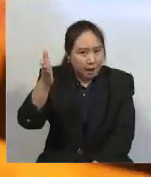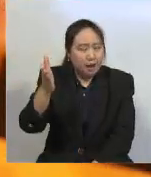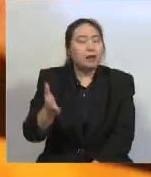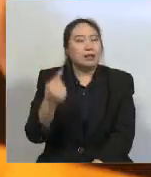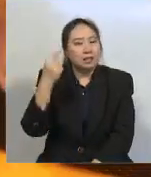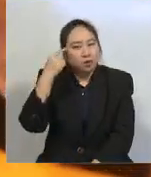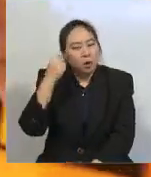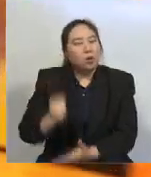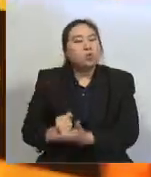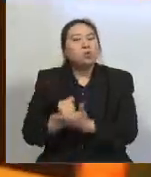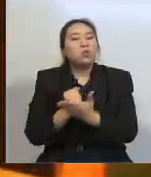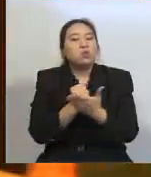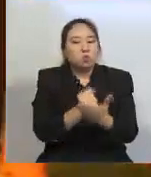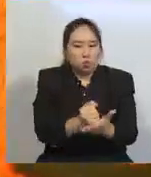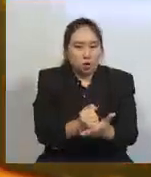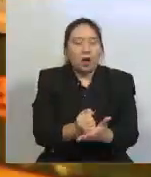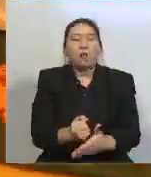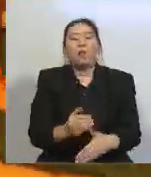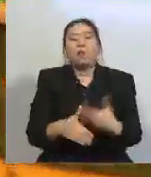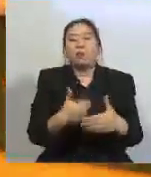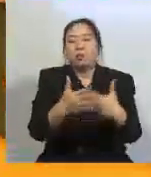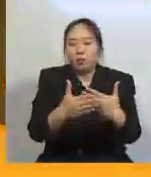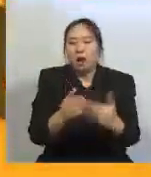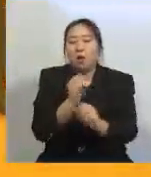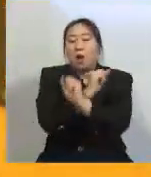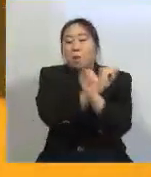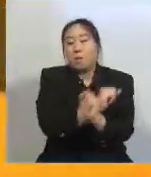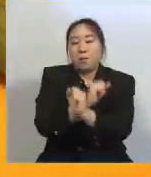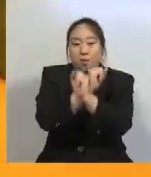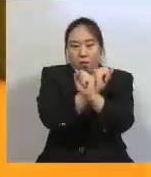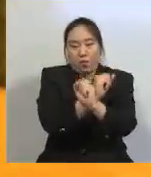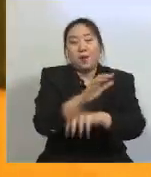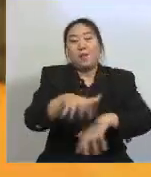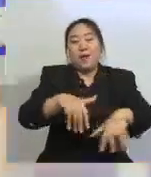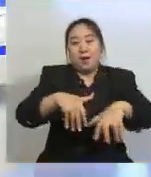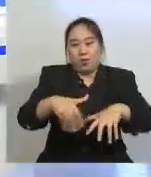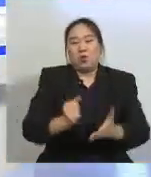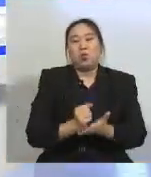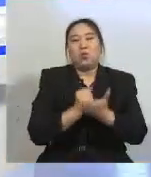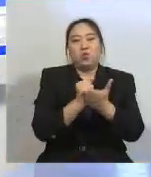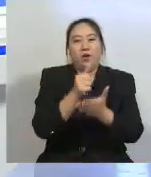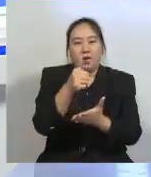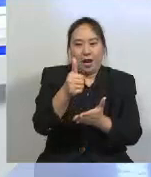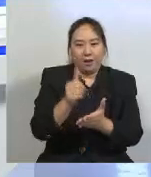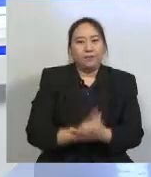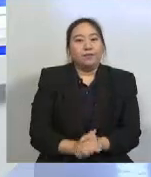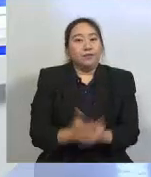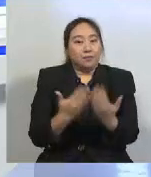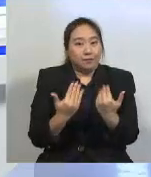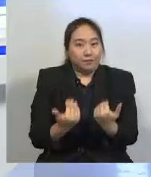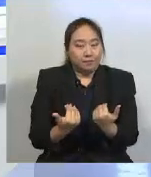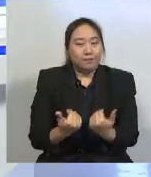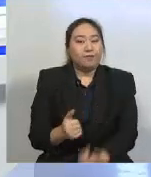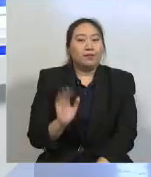จะยิ่งเข้ามาช่วยในเรื่องของการอำนวยความสะดวกและความปลอดภัยให้กับประชาชนคนไทยมากยิ่งขึ้นด้วยแล้วก็นี่ก็เป็นอีก